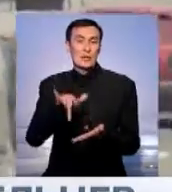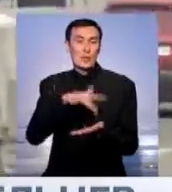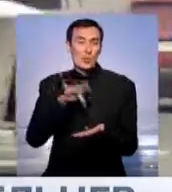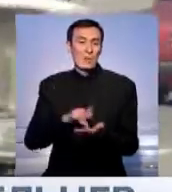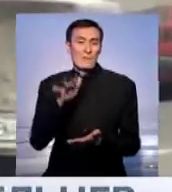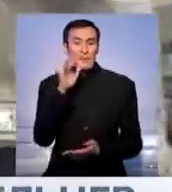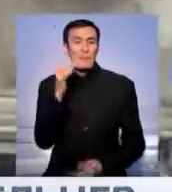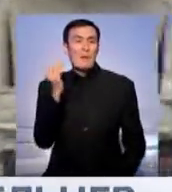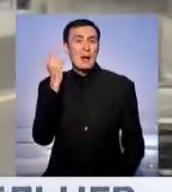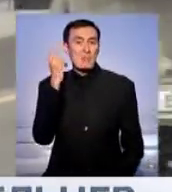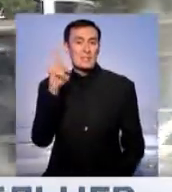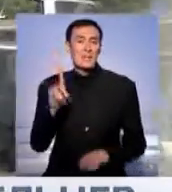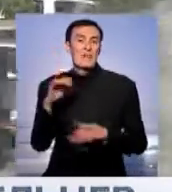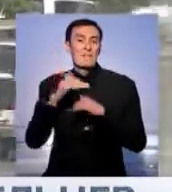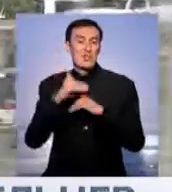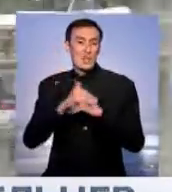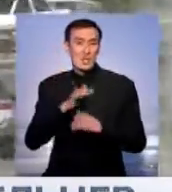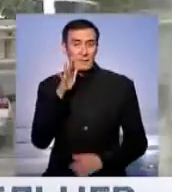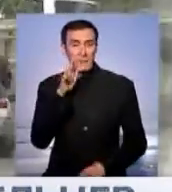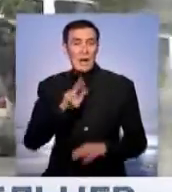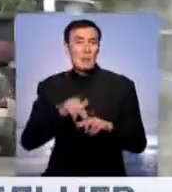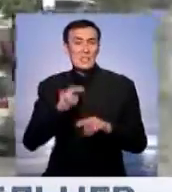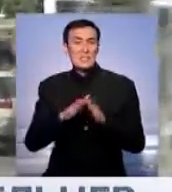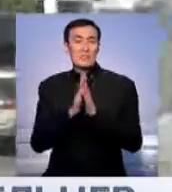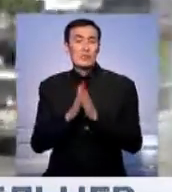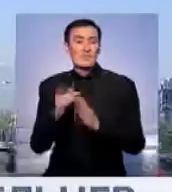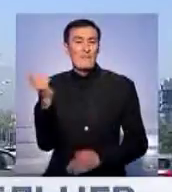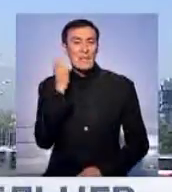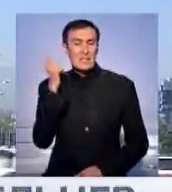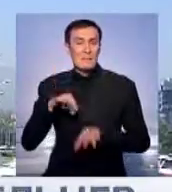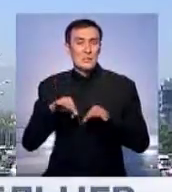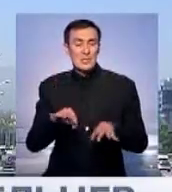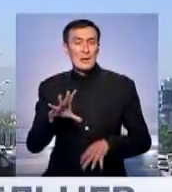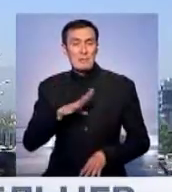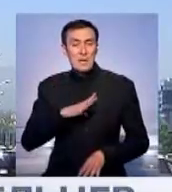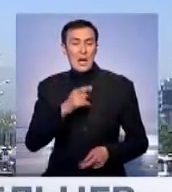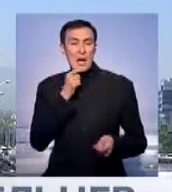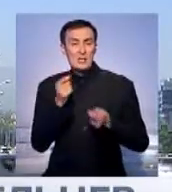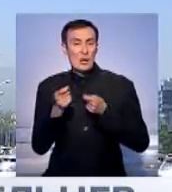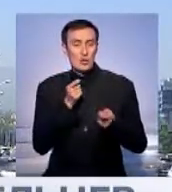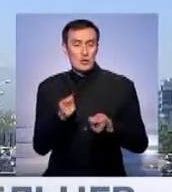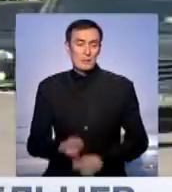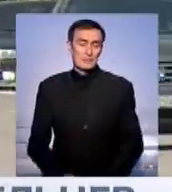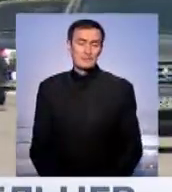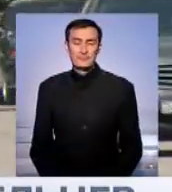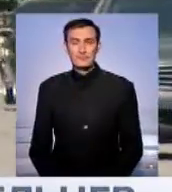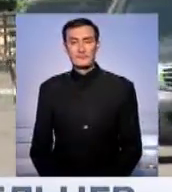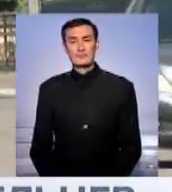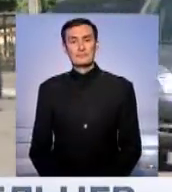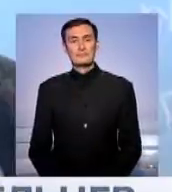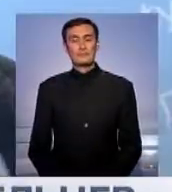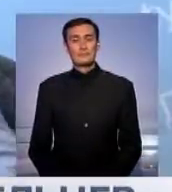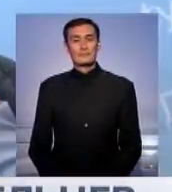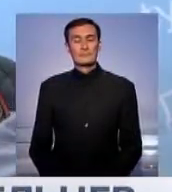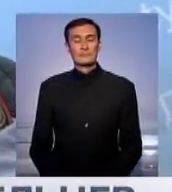города, в обеденное и в вечернее время. Полицейские просят владельцев машин быть осторожными.